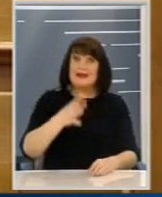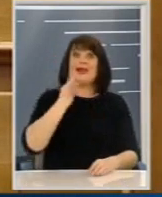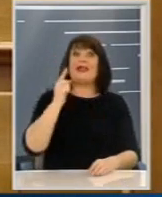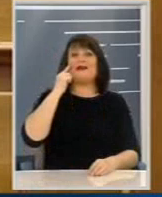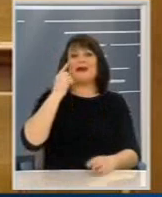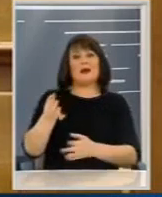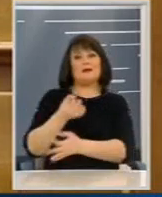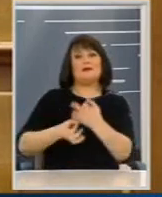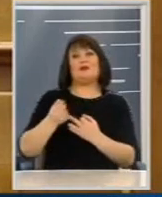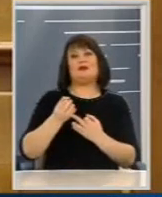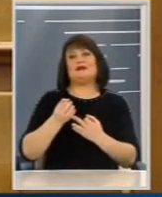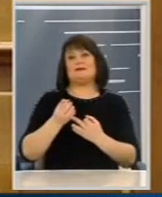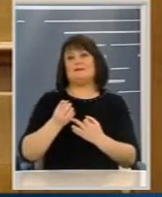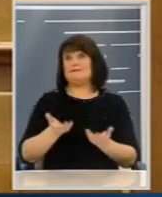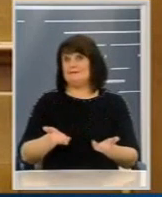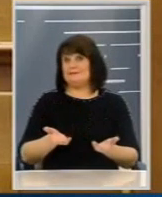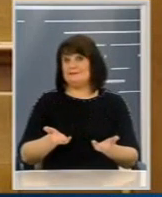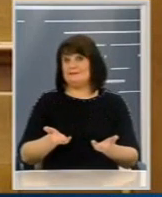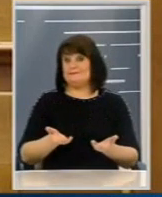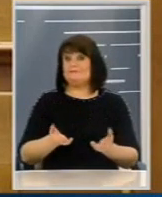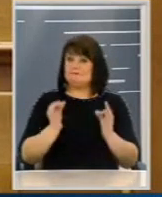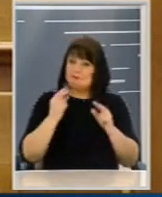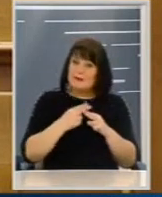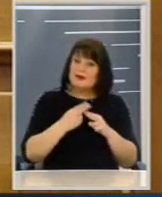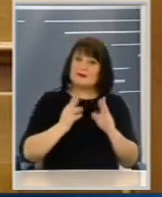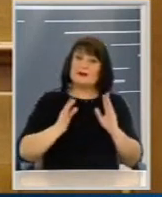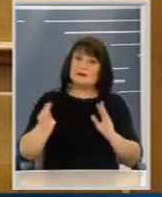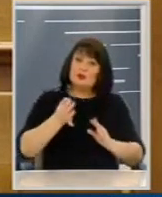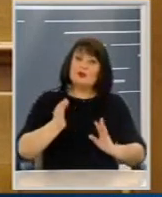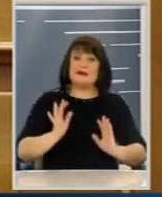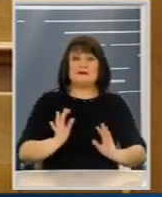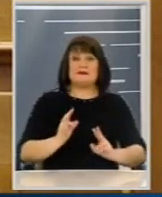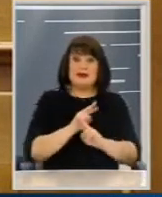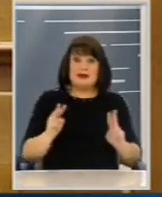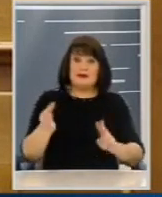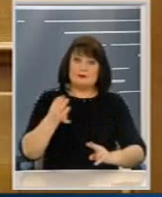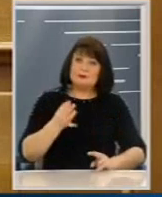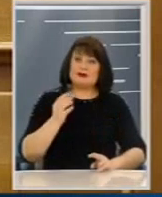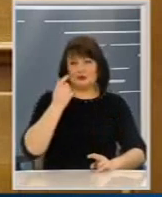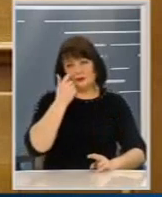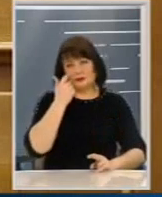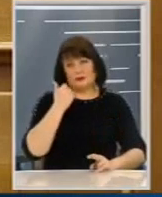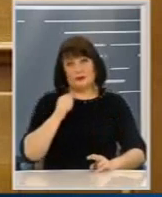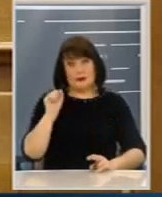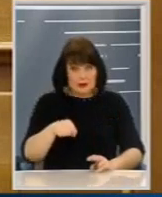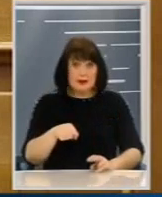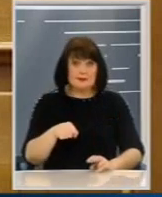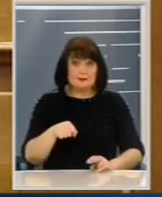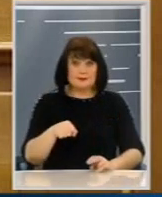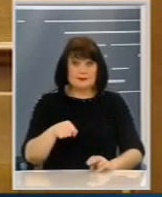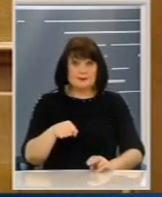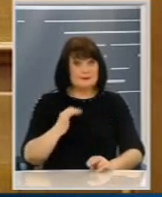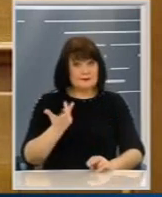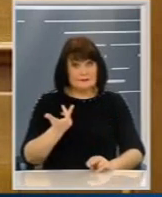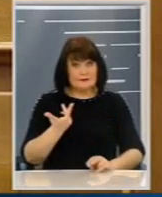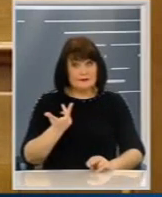μια ευκαιρία να πάρετε θέση και να μας πείτε καθαρά, συμφωνείτε